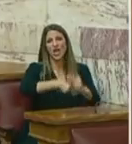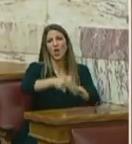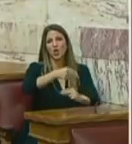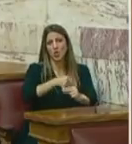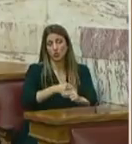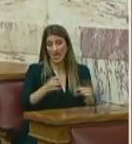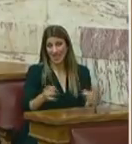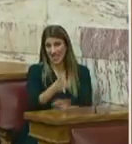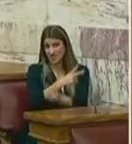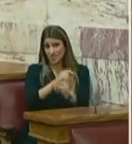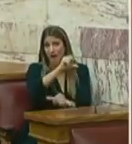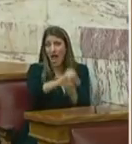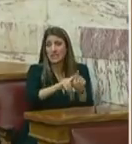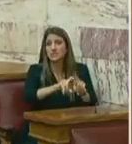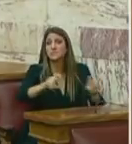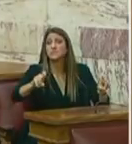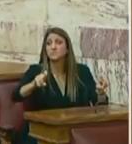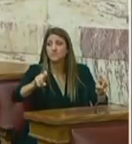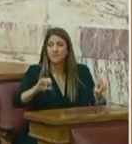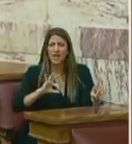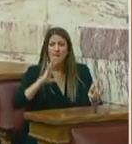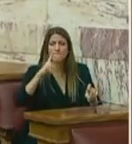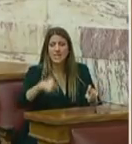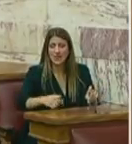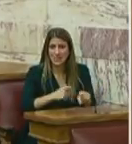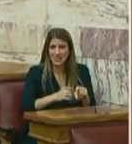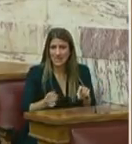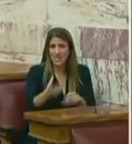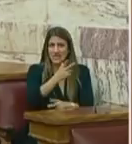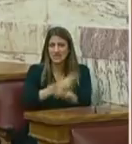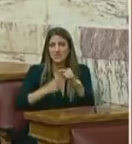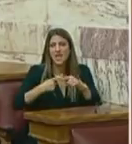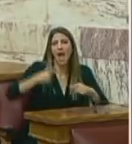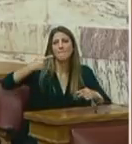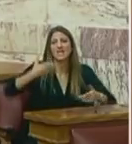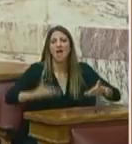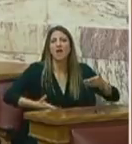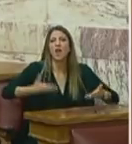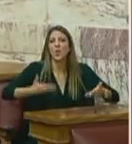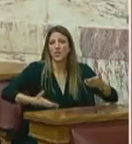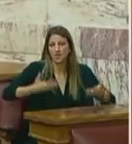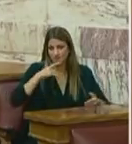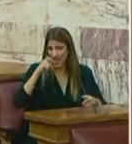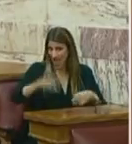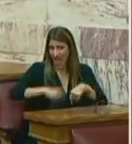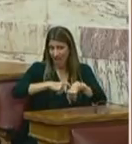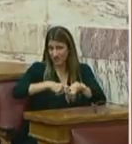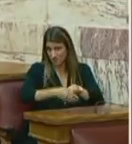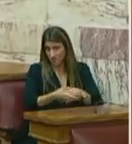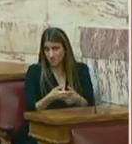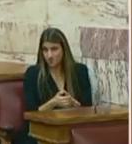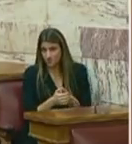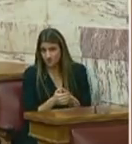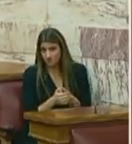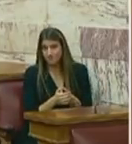αυτήν εδώ την αίθουσα την απλή αναλογική. Και όλος παραδόξως σήμερα έρχεται, προφανώς